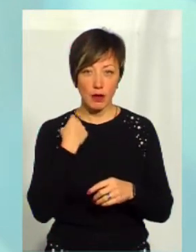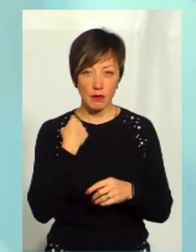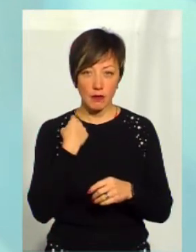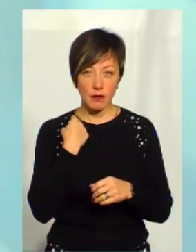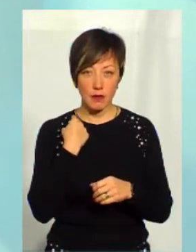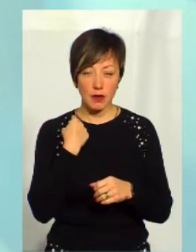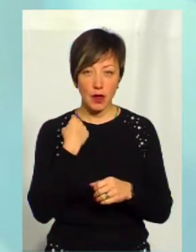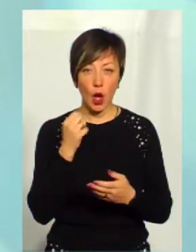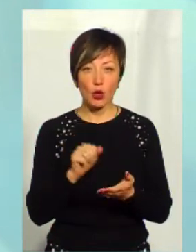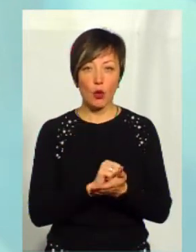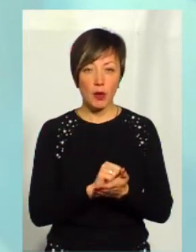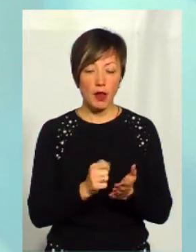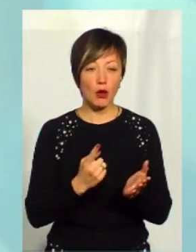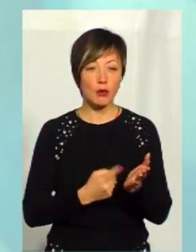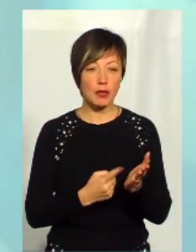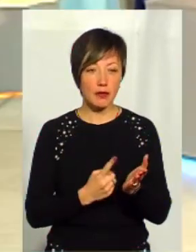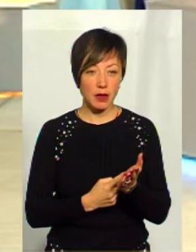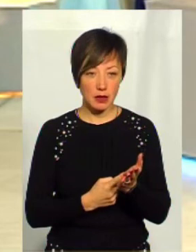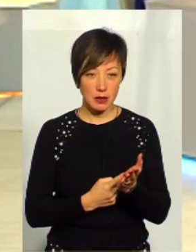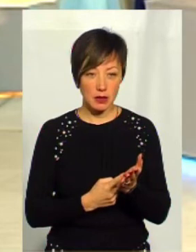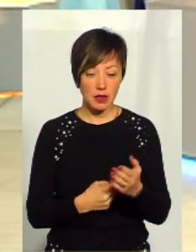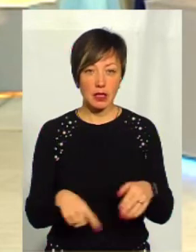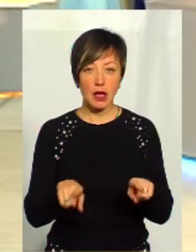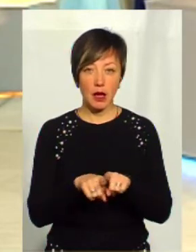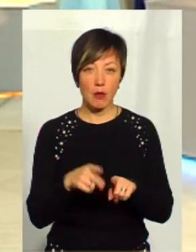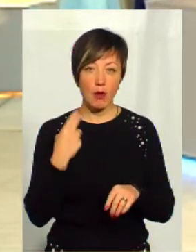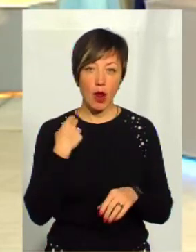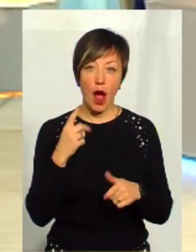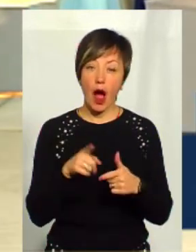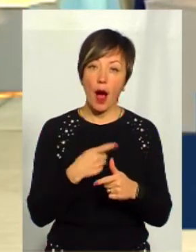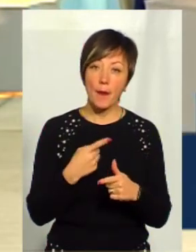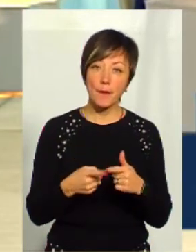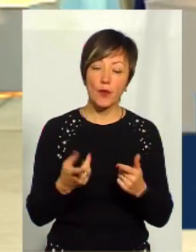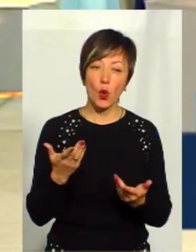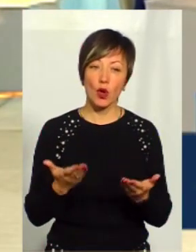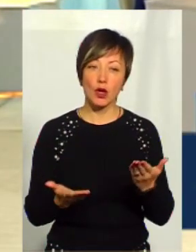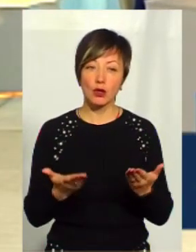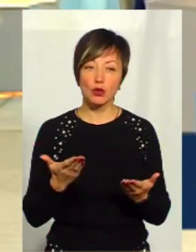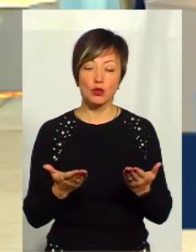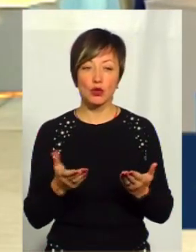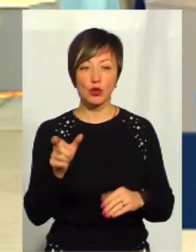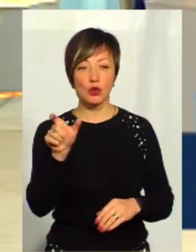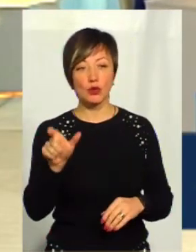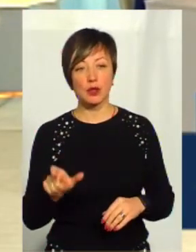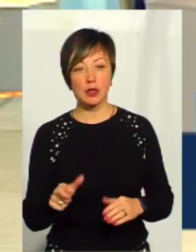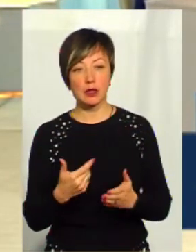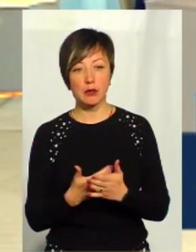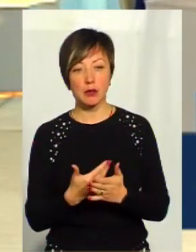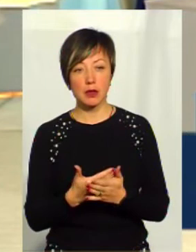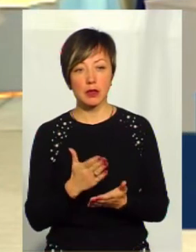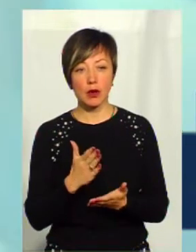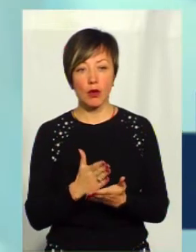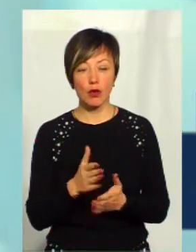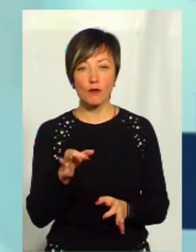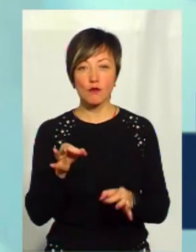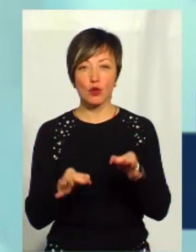і документально підтвердили такі борги, або якщо, скажімо так, абонент знаходиться